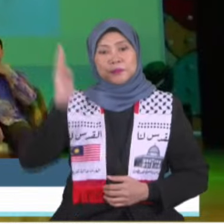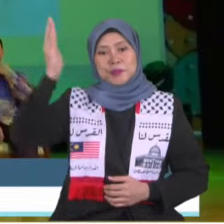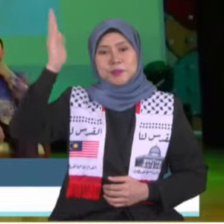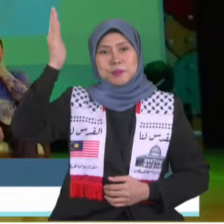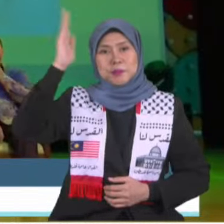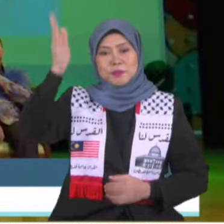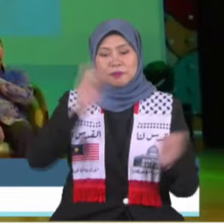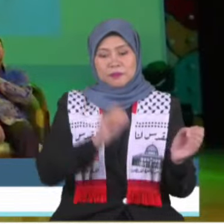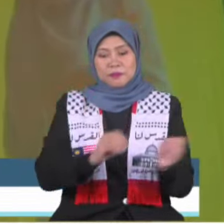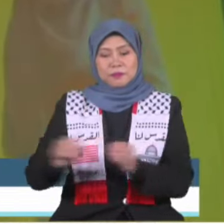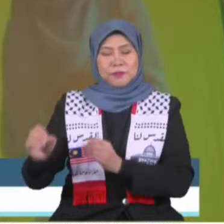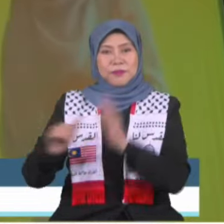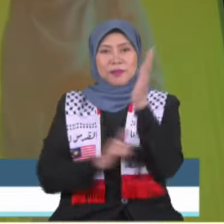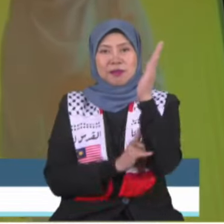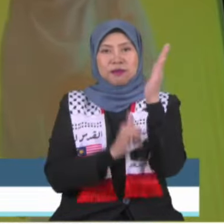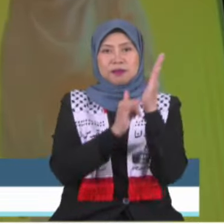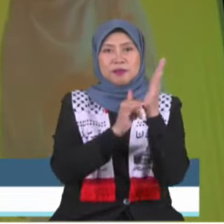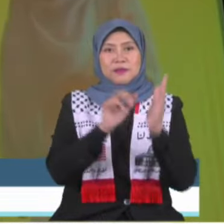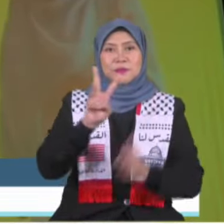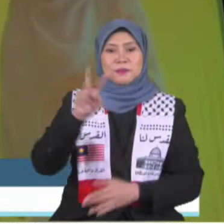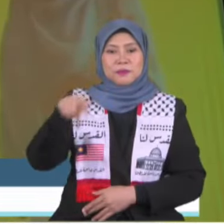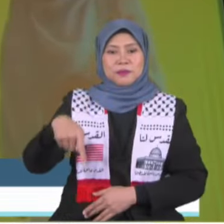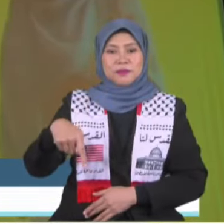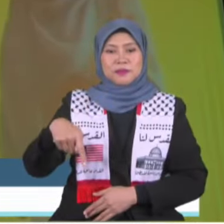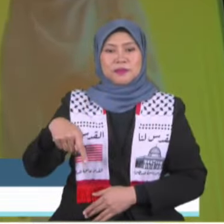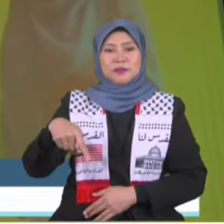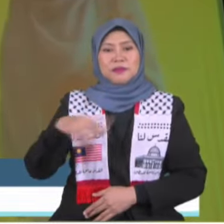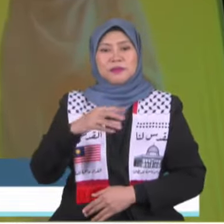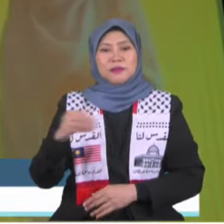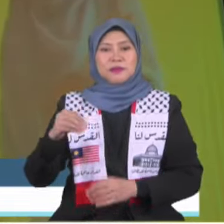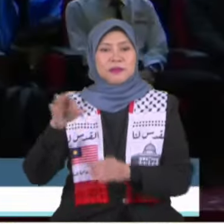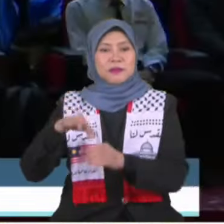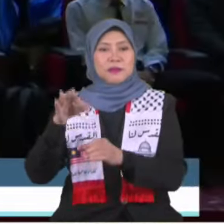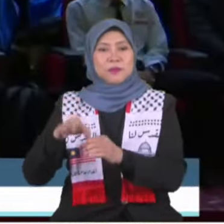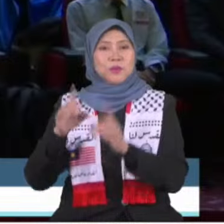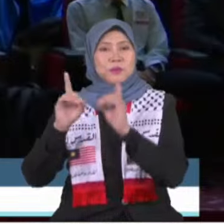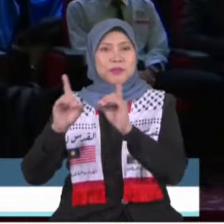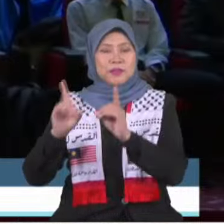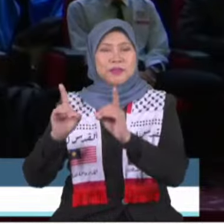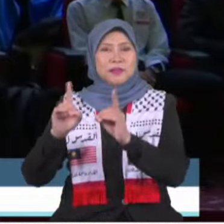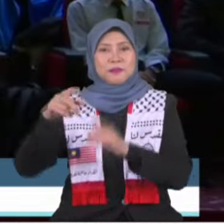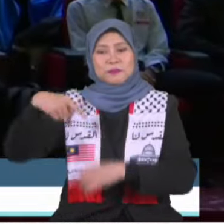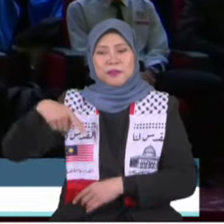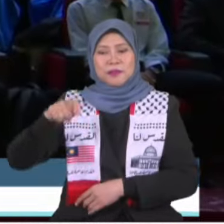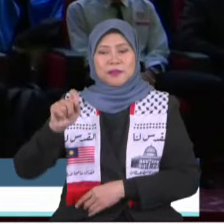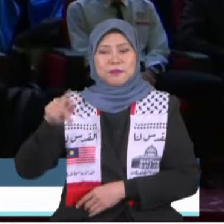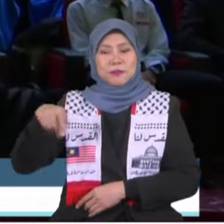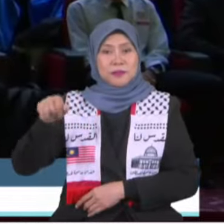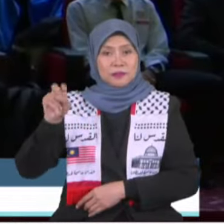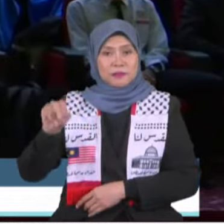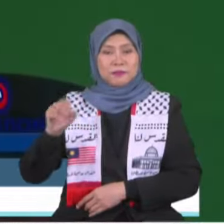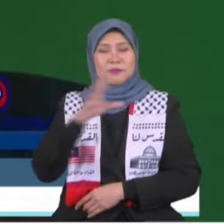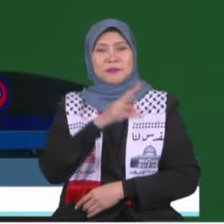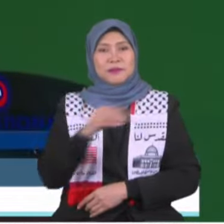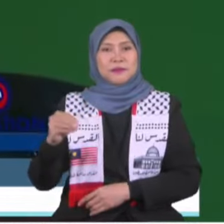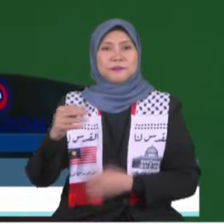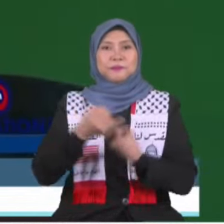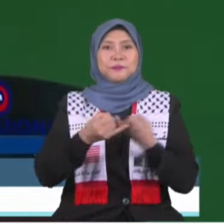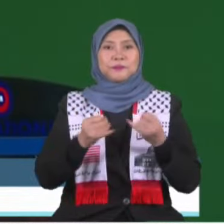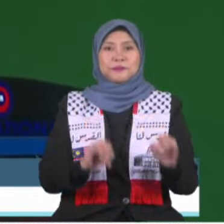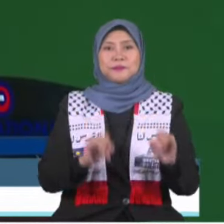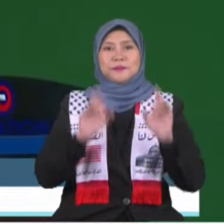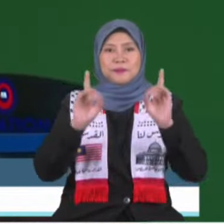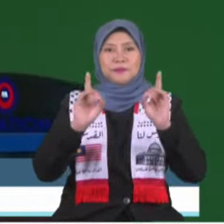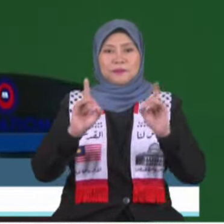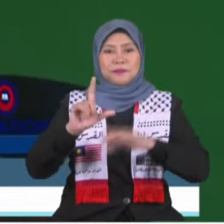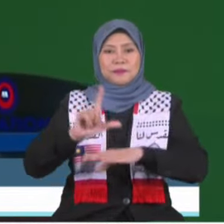Seminar dianjurkan Yayasan Wilayah Persekutuan, Perbadanan Tabung Pendidikan Tinggi Nasional PTPTN dan Jabatan